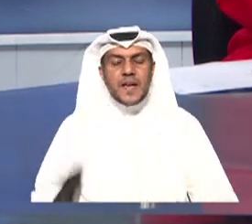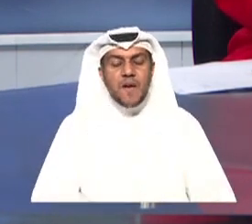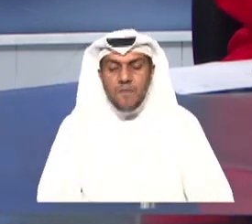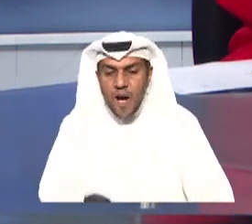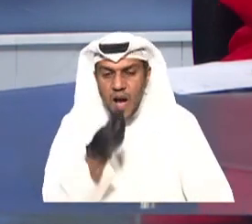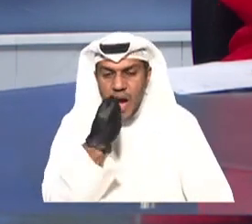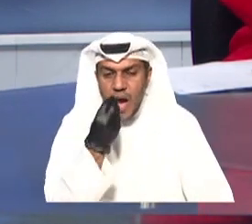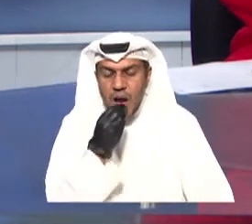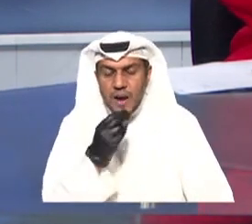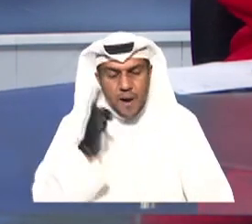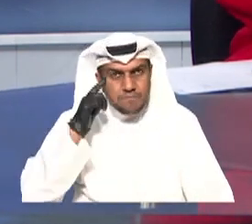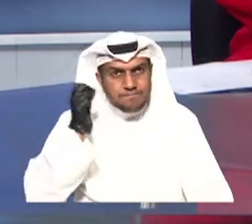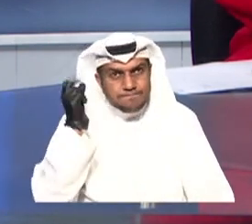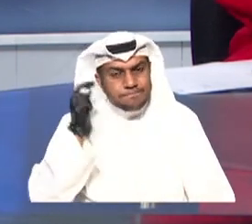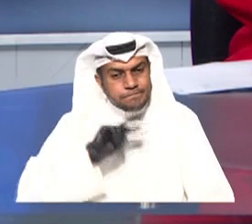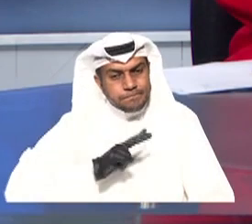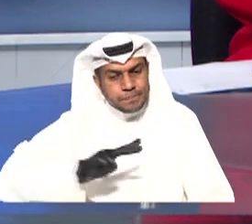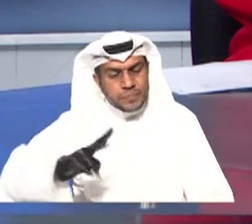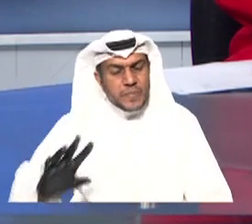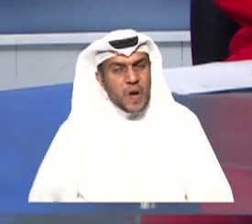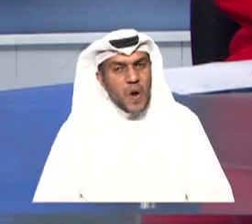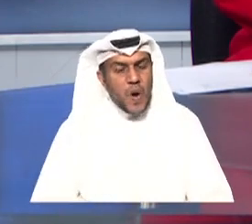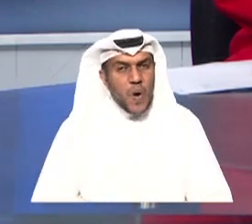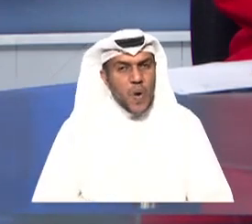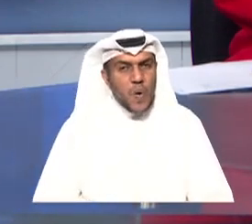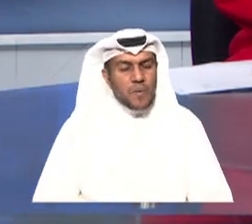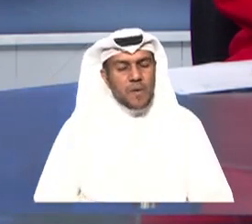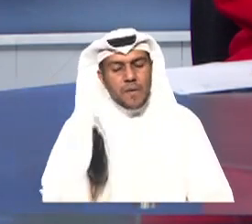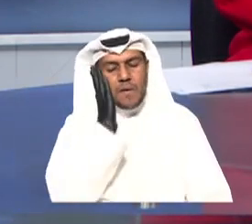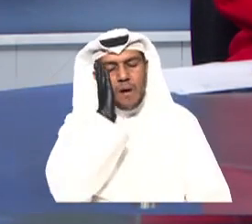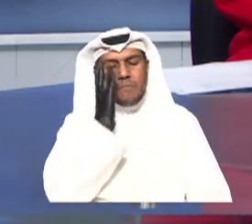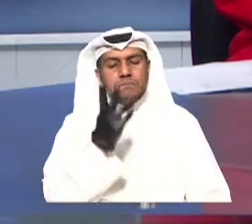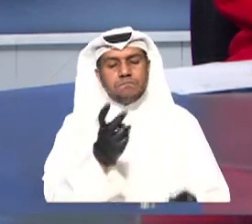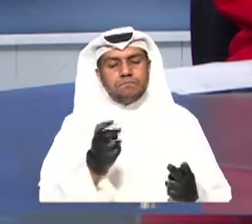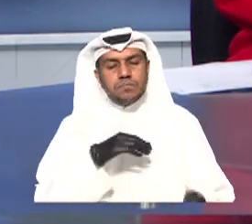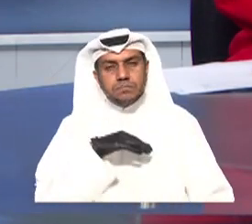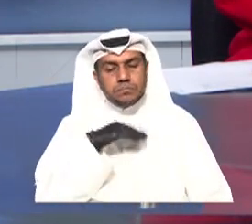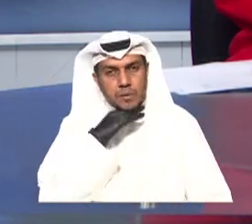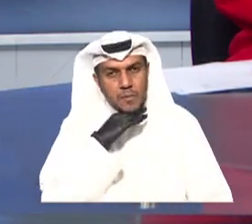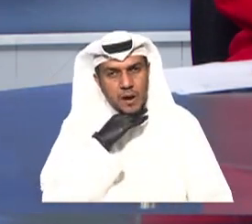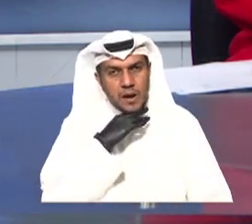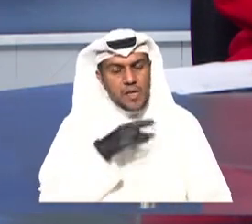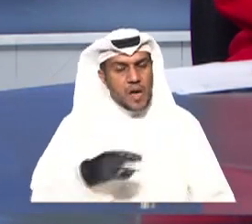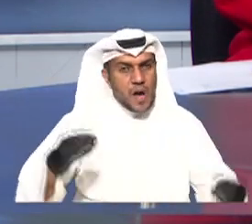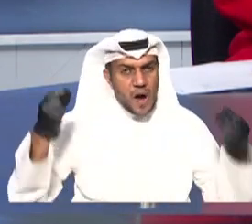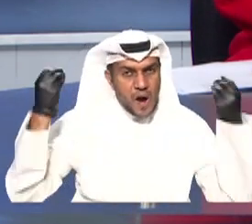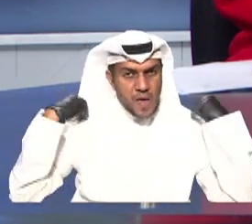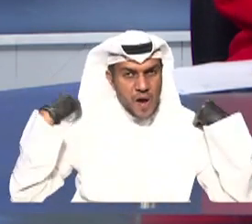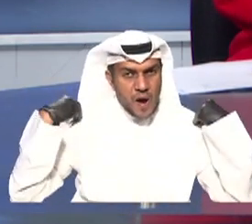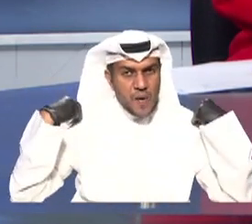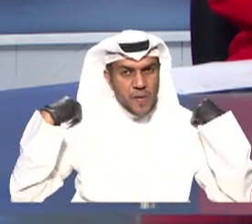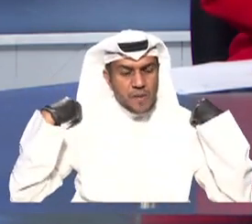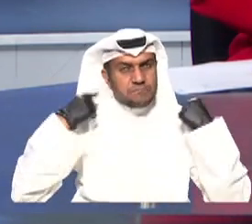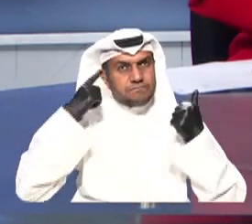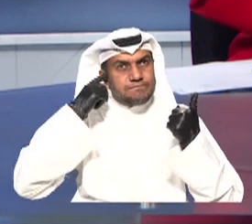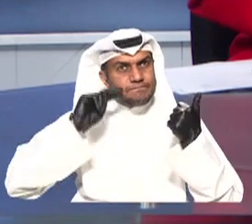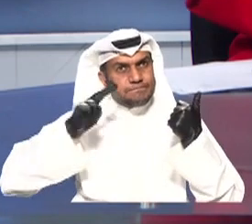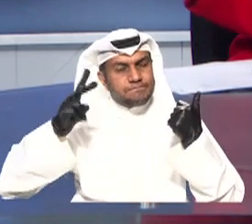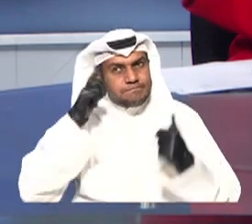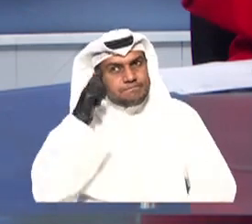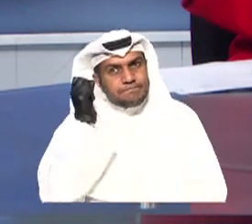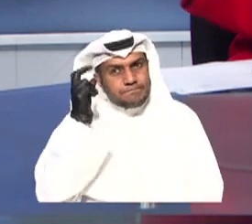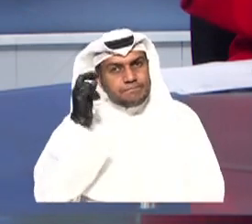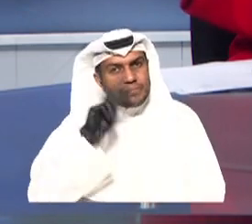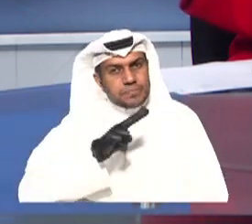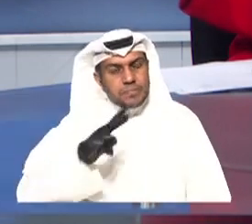الغذائية والتمتع بقسط وافر من النوم وممارسة الرياضة، كما يلجأ آخرون إلى